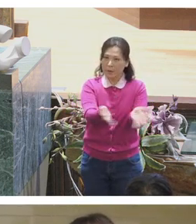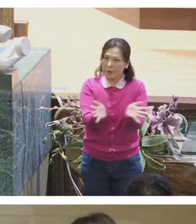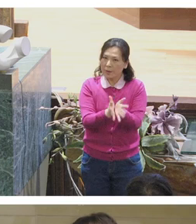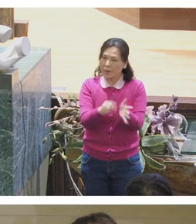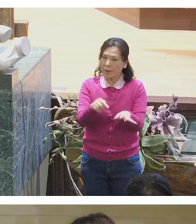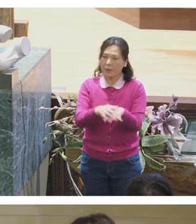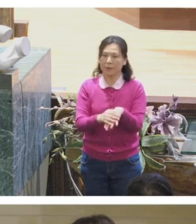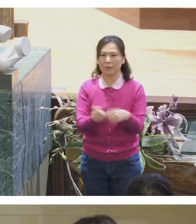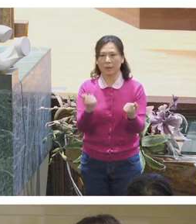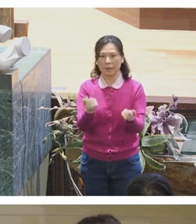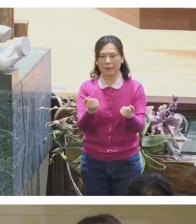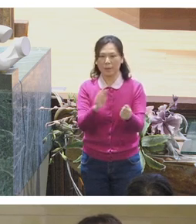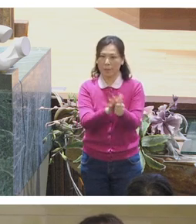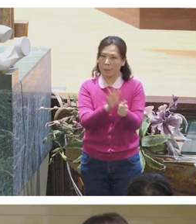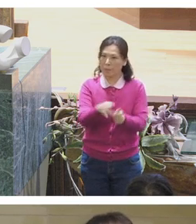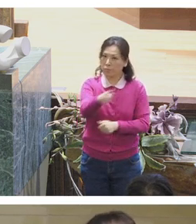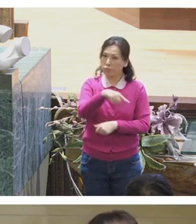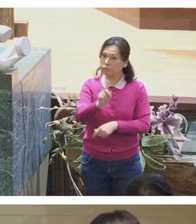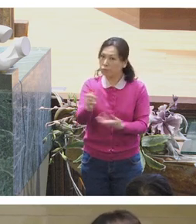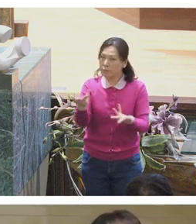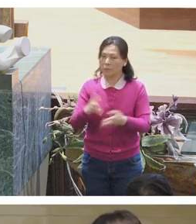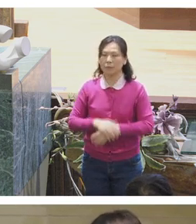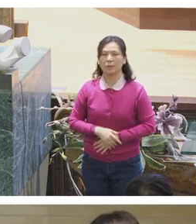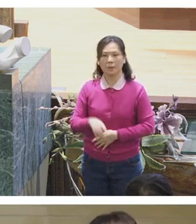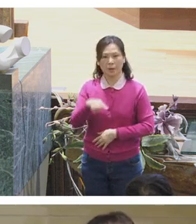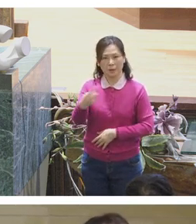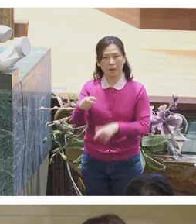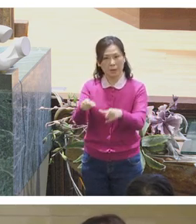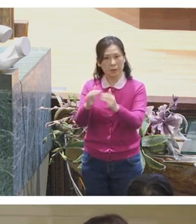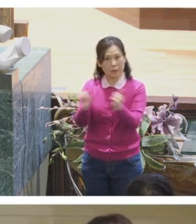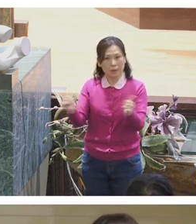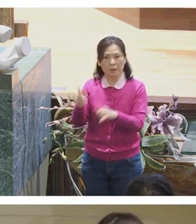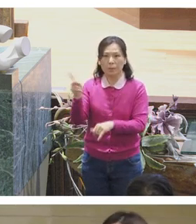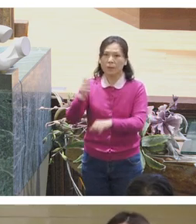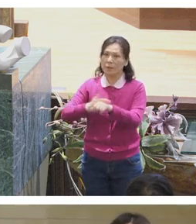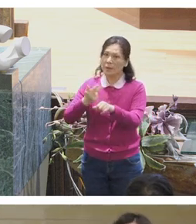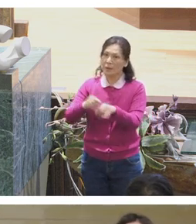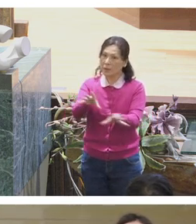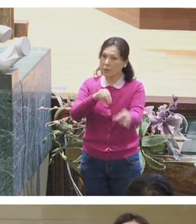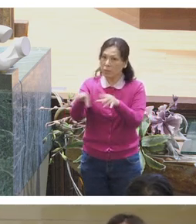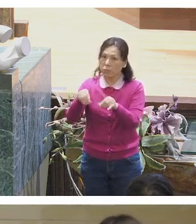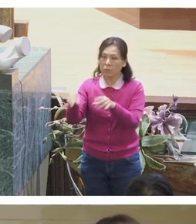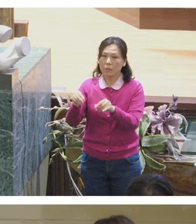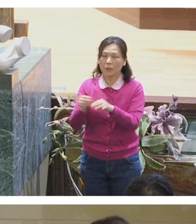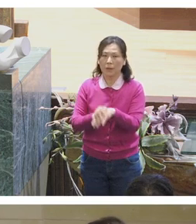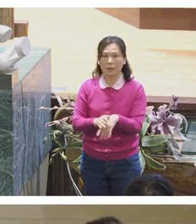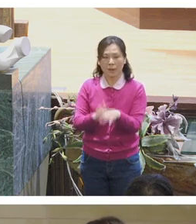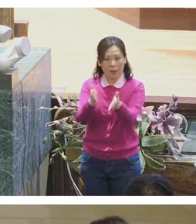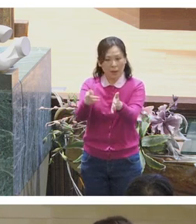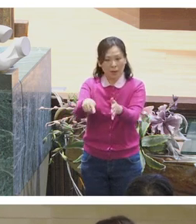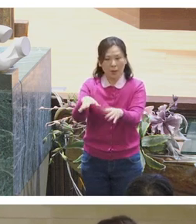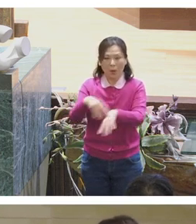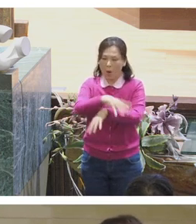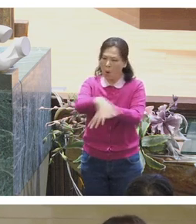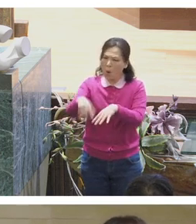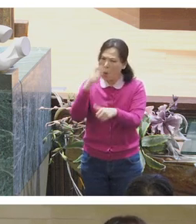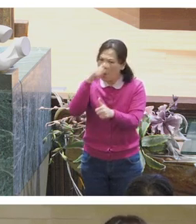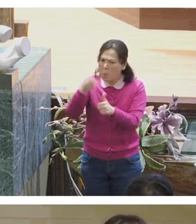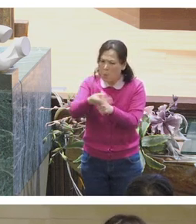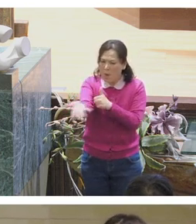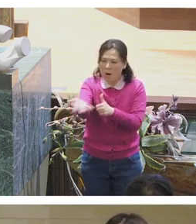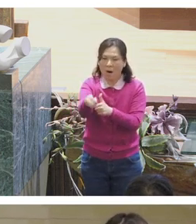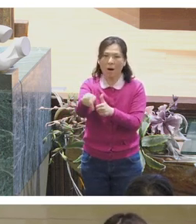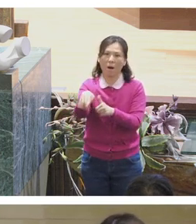湾做的这些运动，然后以及这些公民科技的资料是否对于环境污染我们在做的一